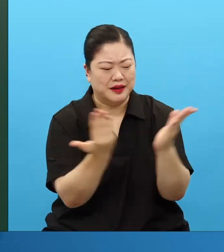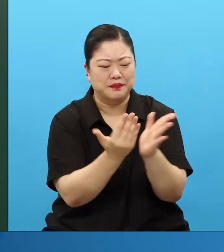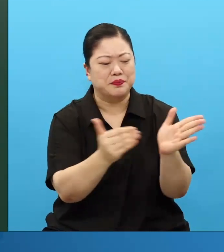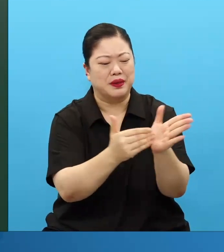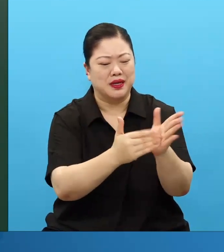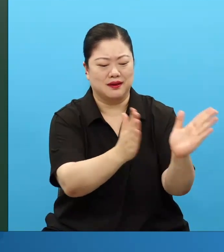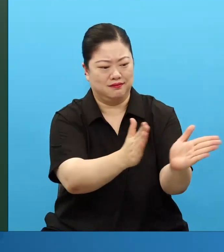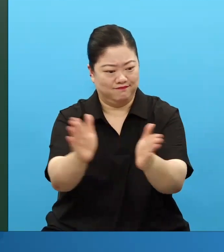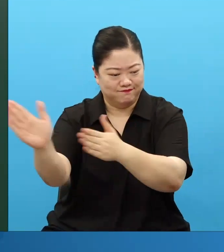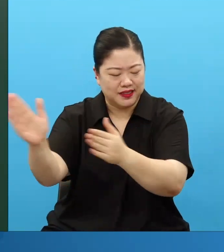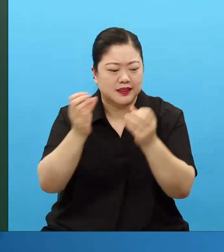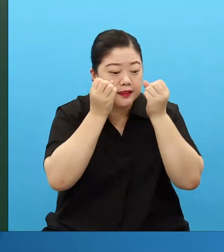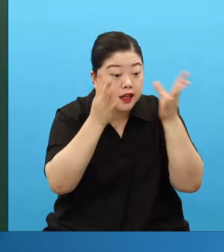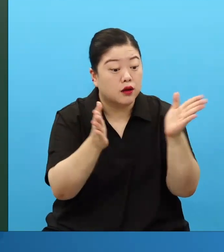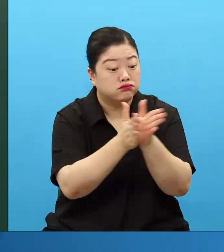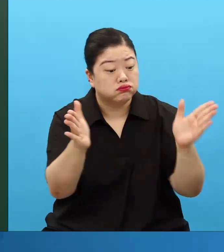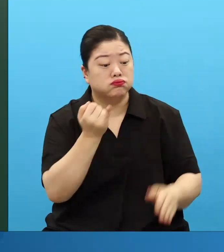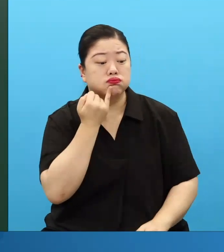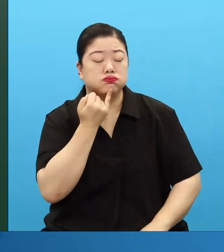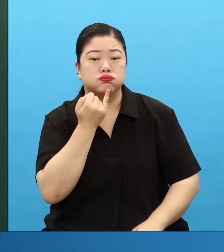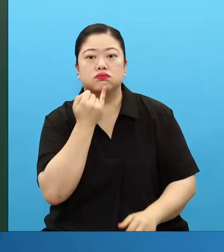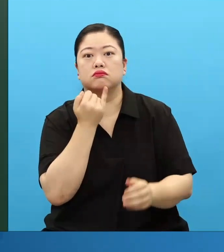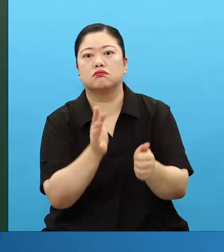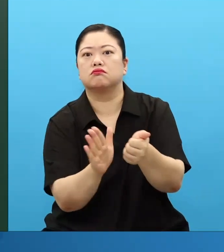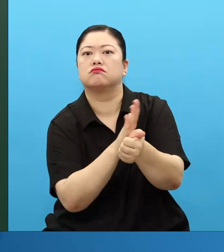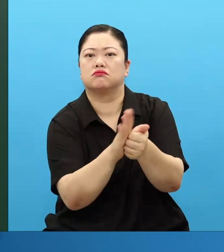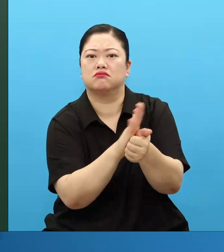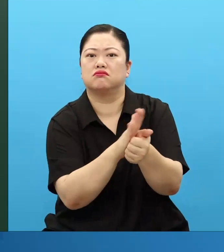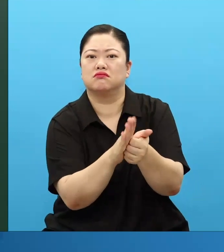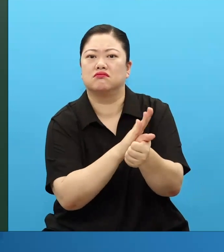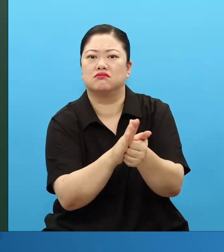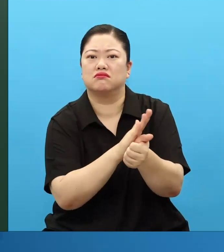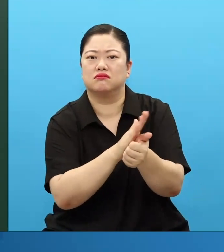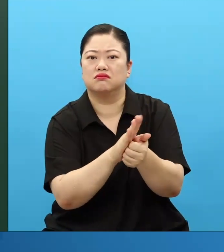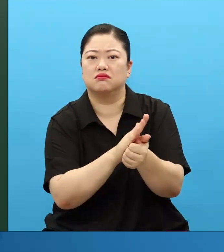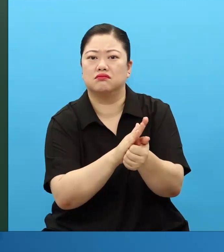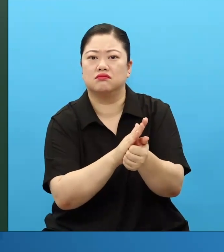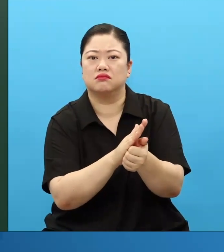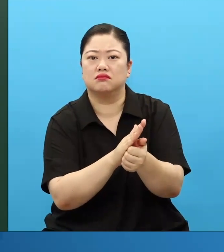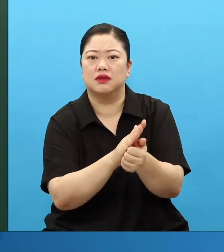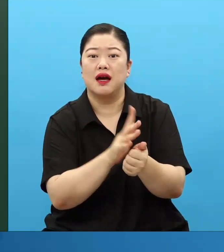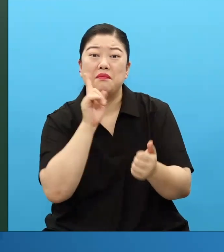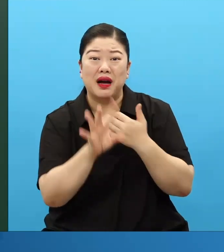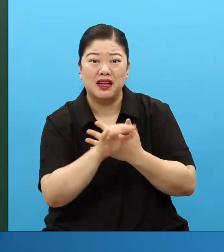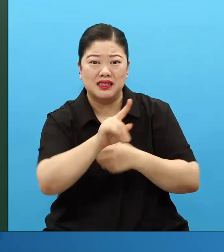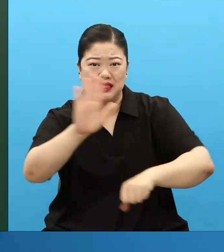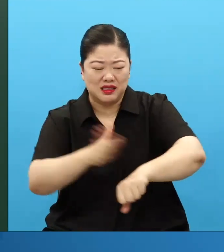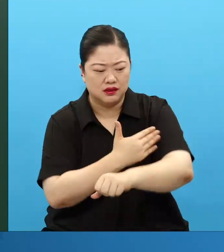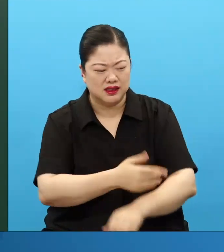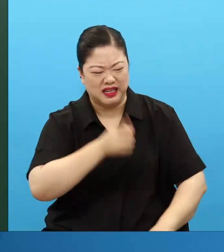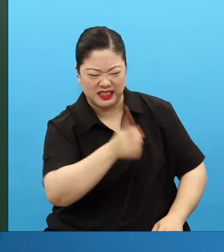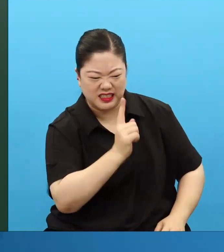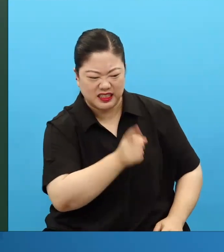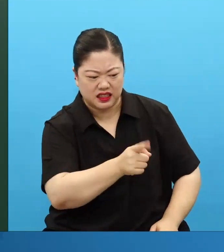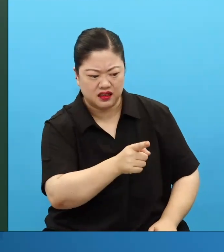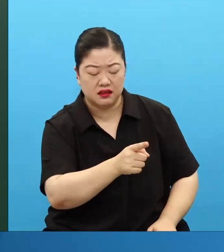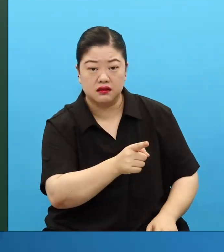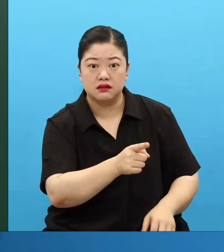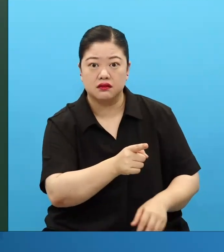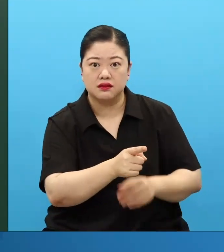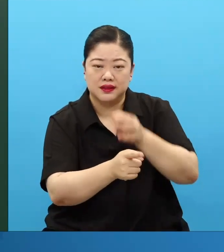follow. 이 응답은 반드시 오게 돼 있습니다. The answer of establishing the temple will absolutely follow. 낙심하지 말고 기다리세요.